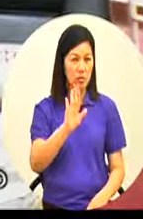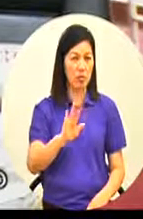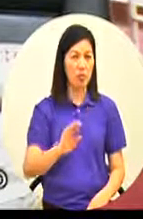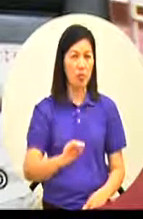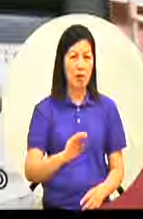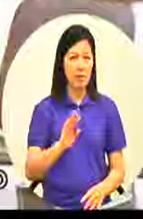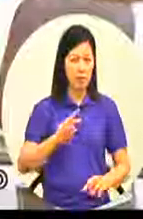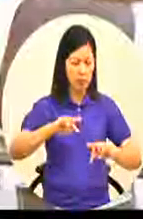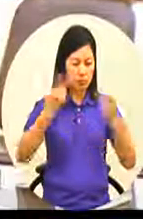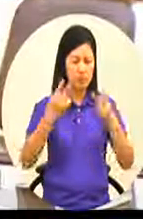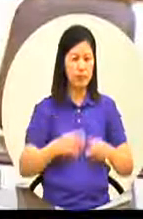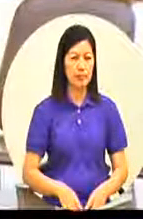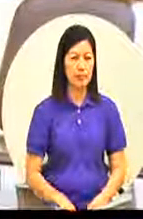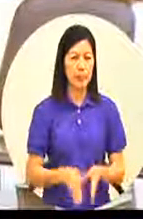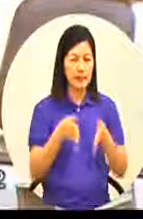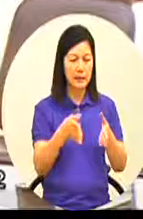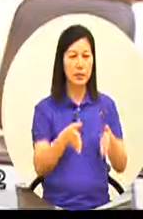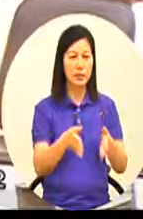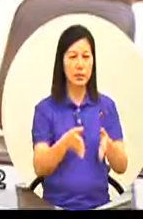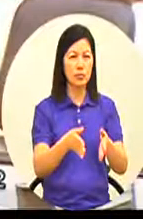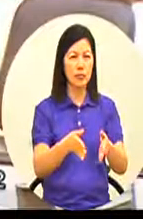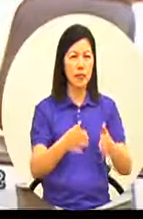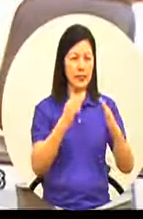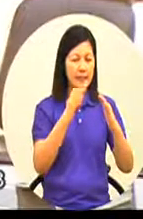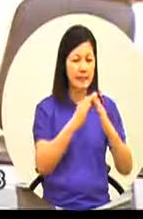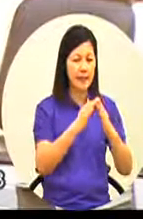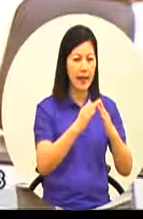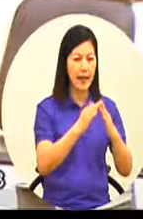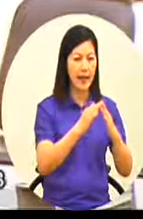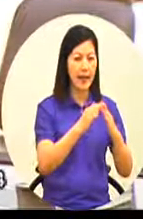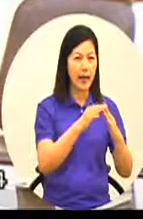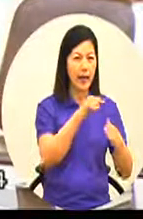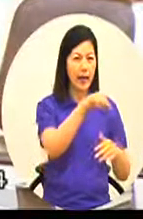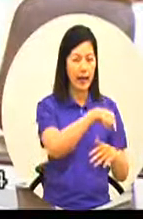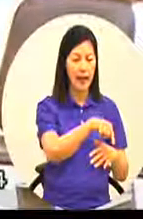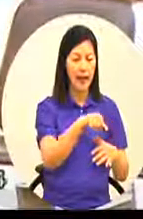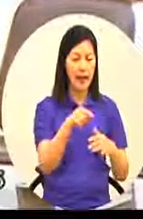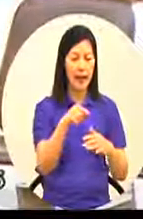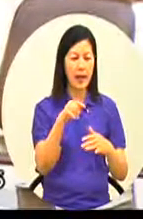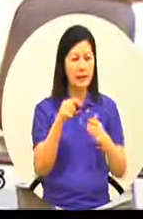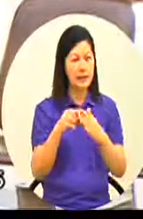对这个电力、家电、家具如何区别，